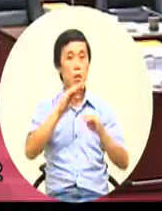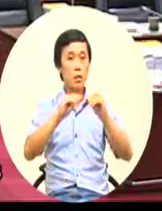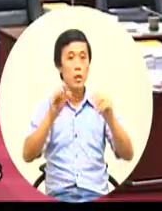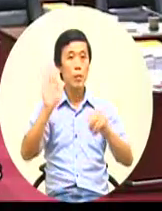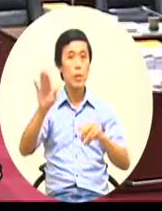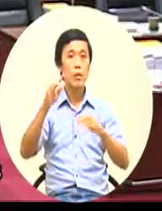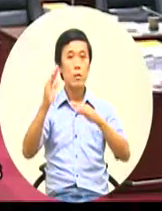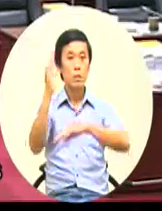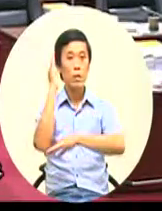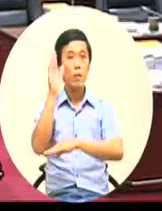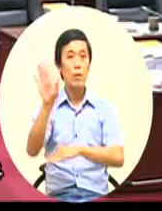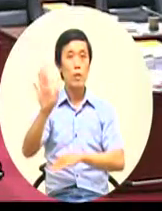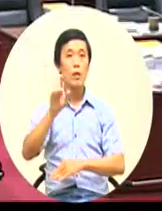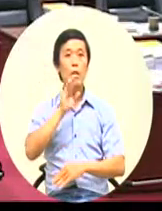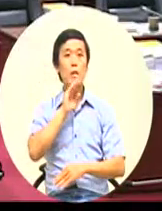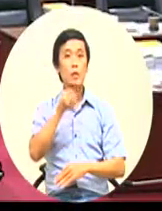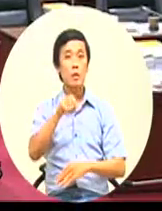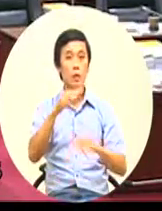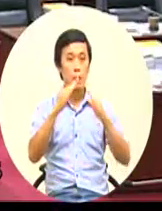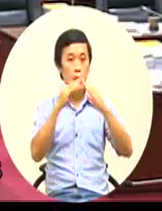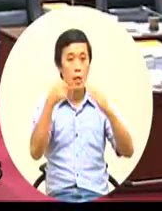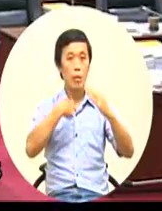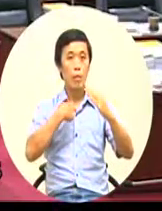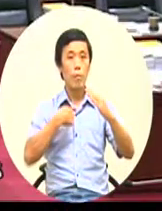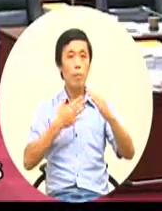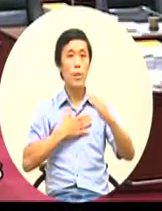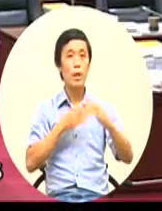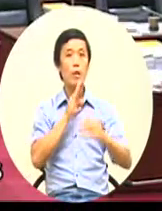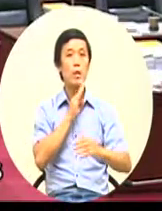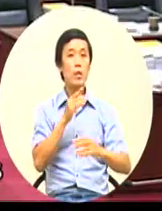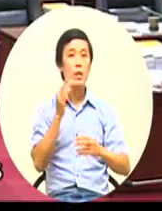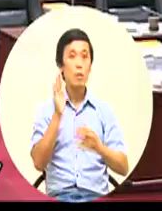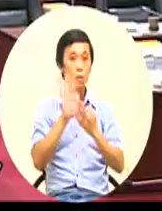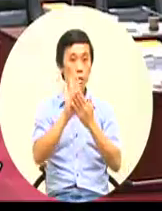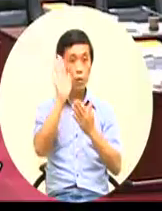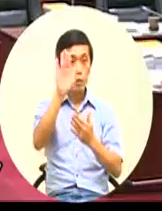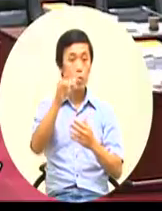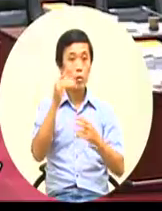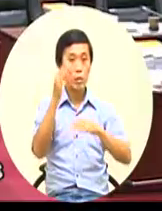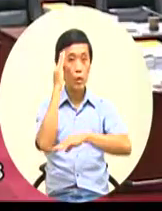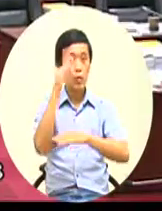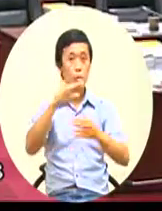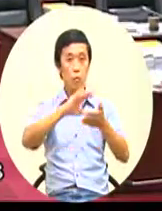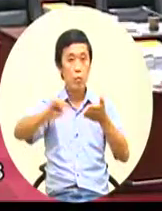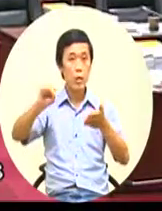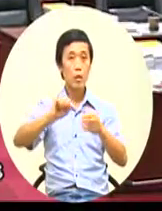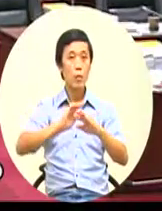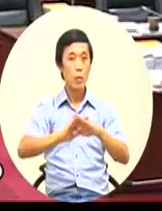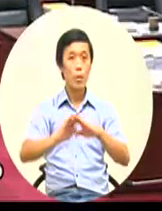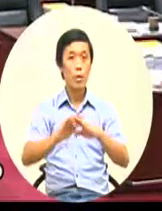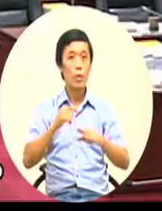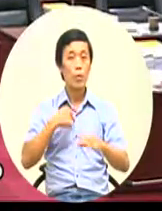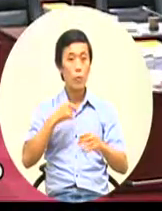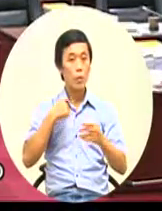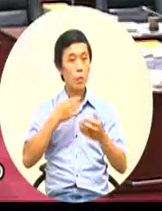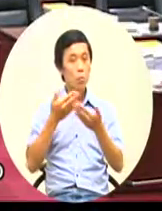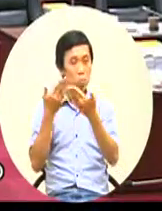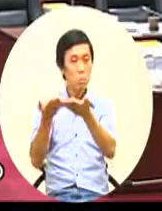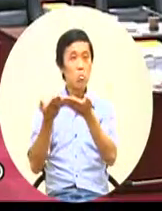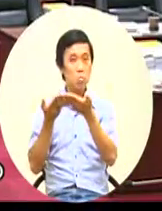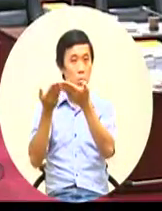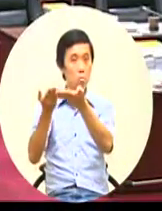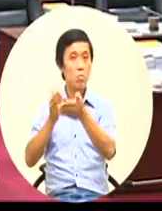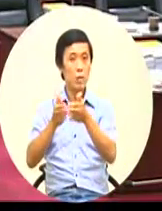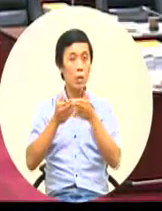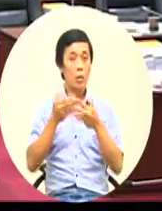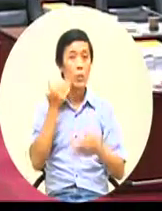的，啊，这个壳是咱的。但是有一天，政府也会来客回去，啊，所以咱一定要行人。啊，咱若如